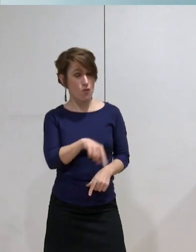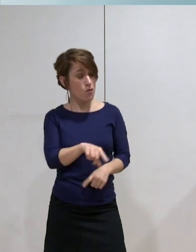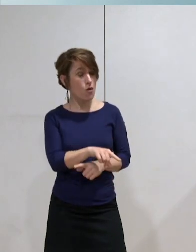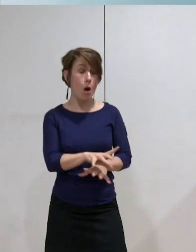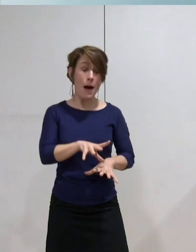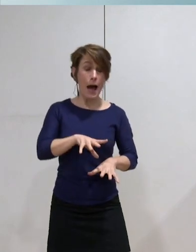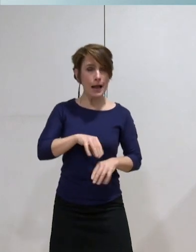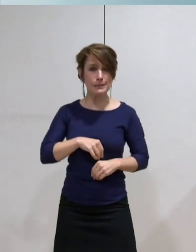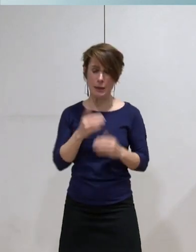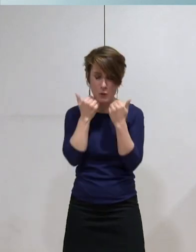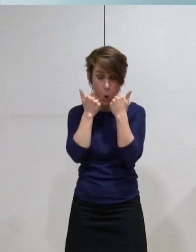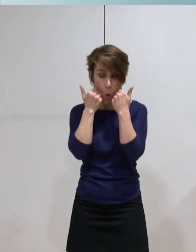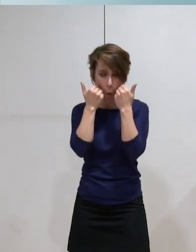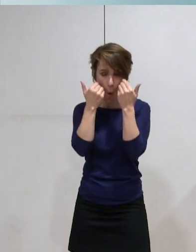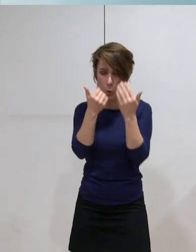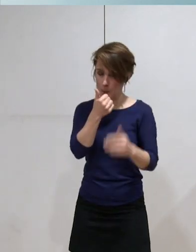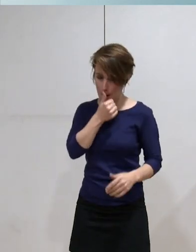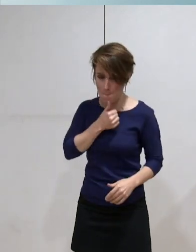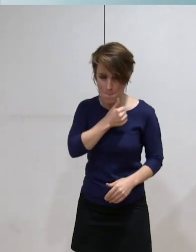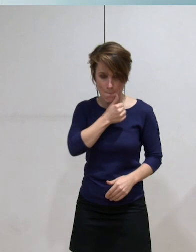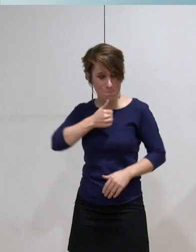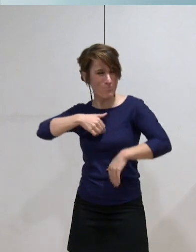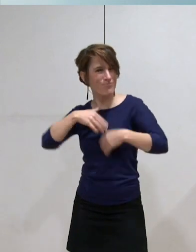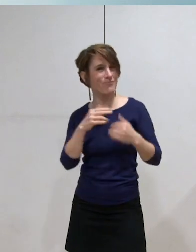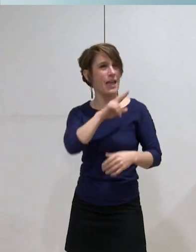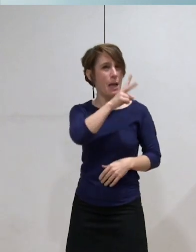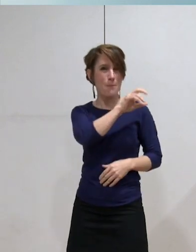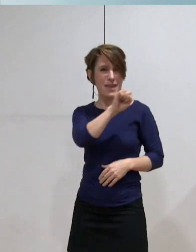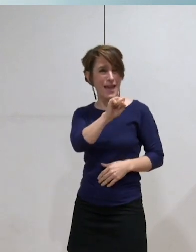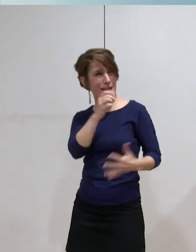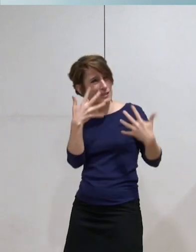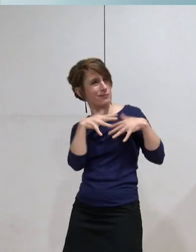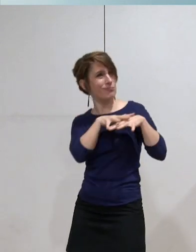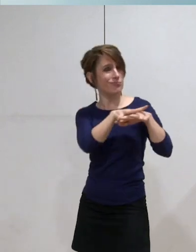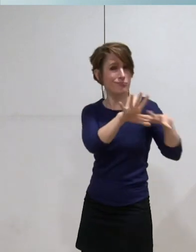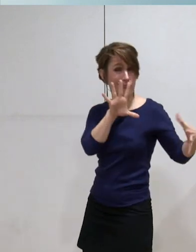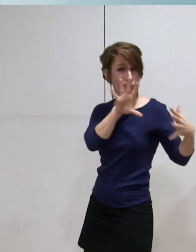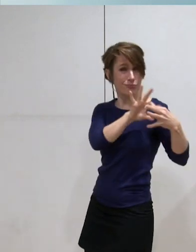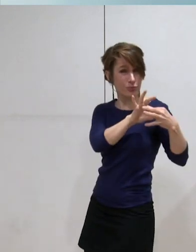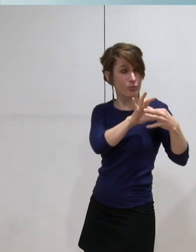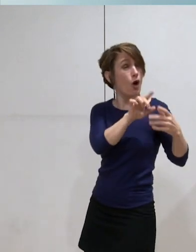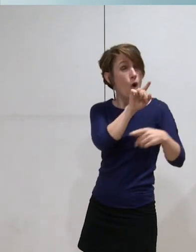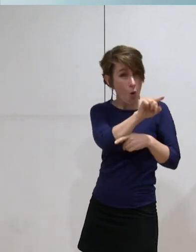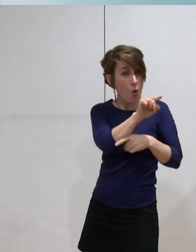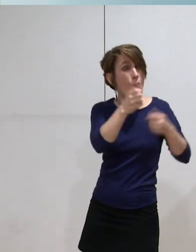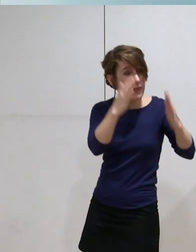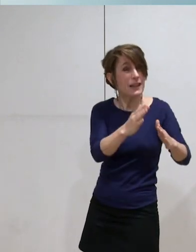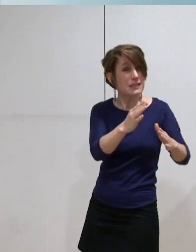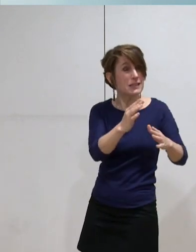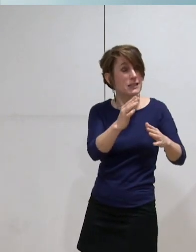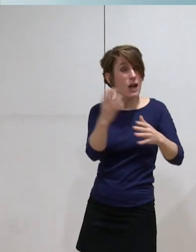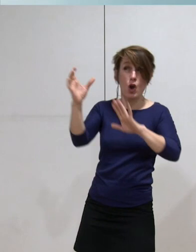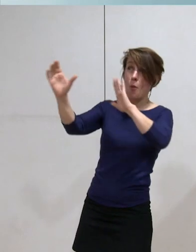fusionner vos listes avec du PS qui nous a donné le coup de grâce par des baisses de notation d'une violence